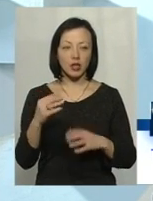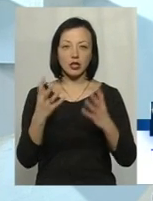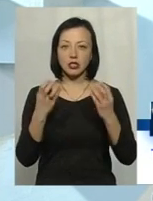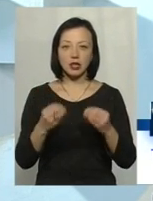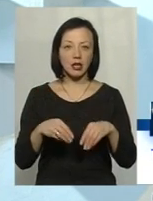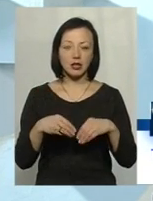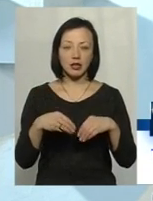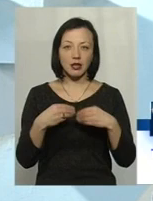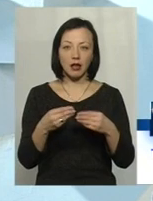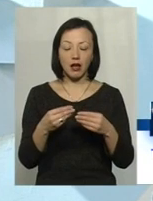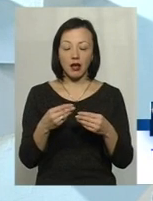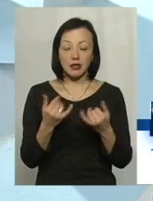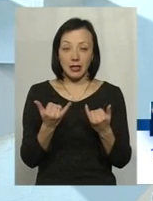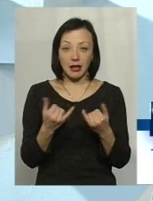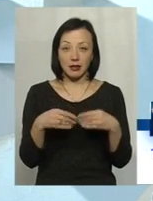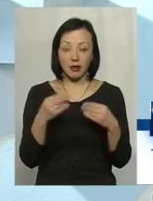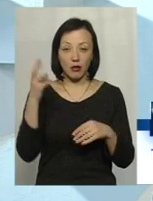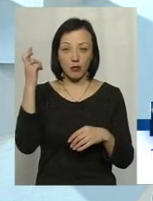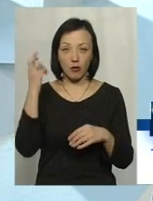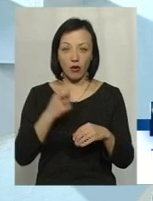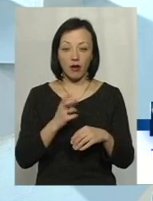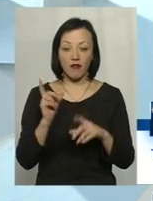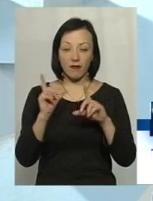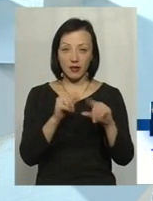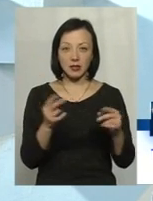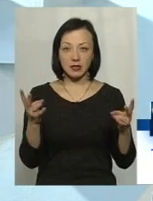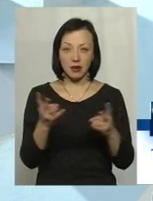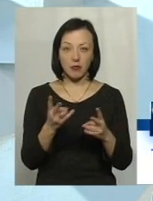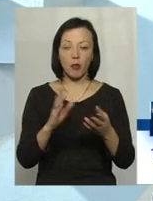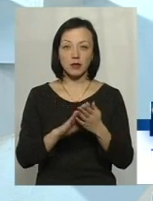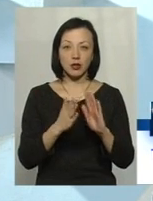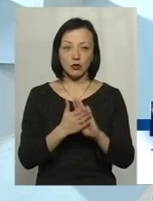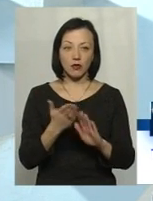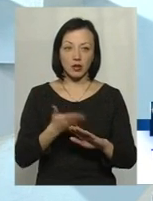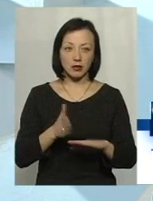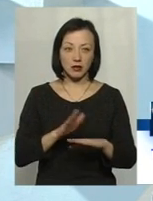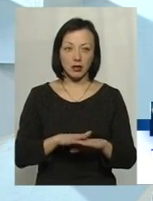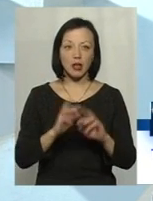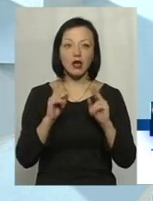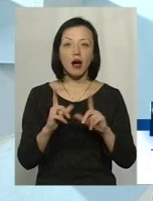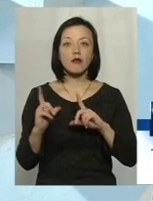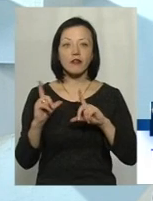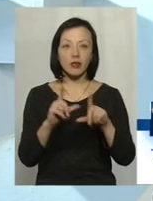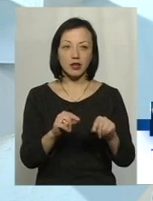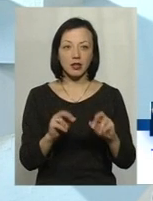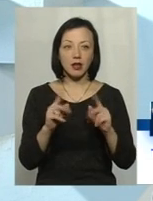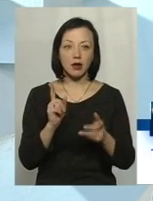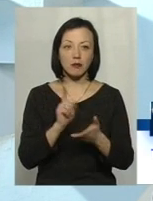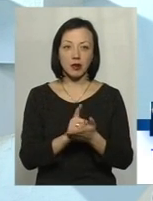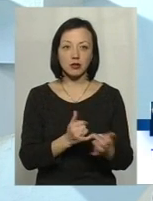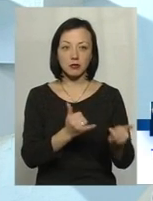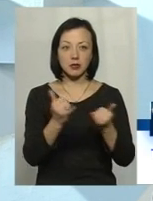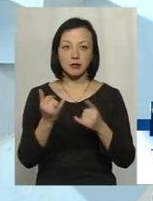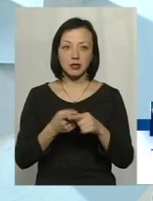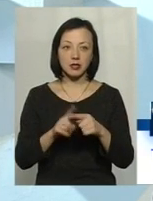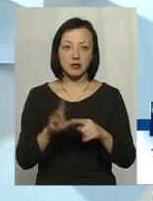Бог, десь виїзд, обстановка то напряжена в нас в країні. Так. Як вони мають виїхати, як можуть забезпечити